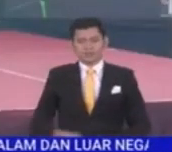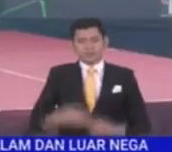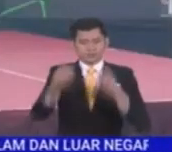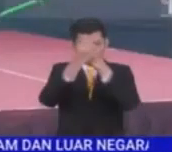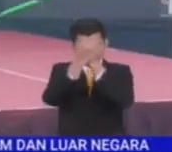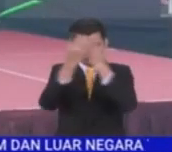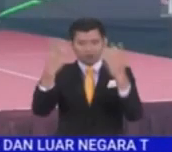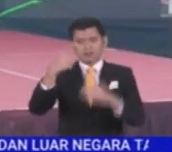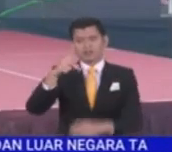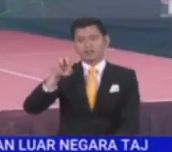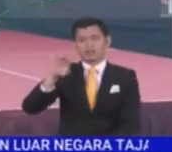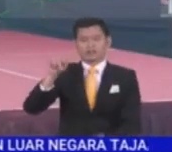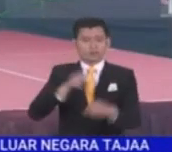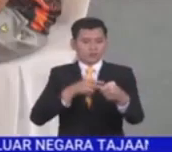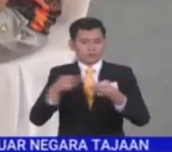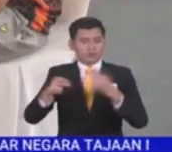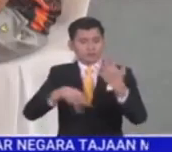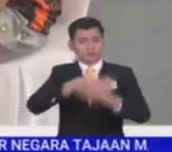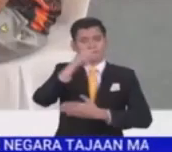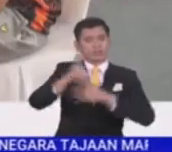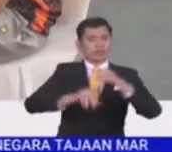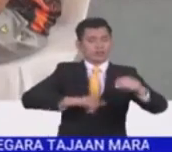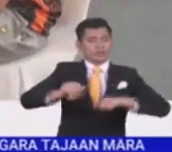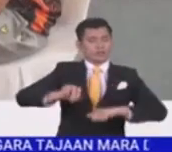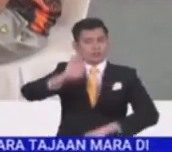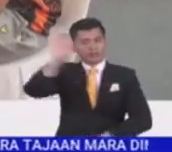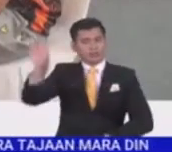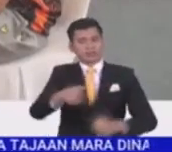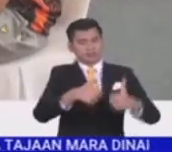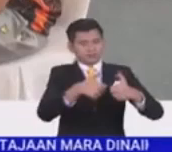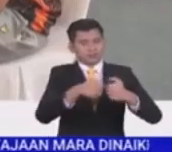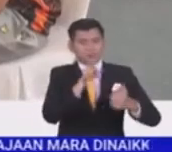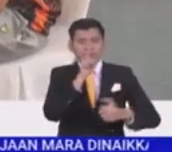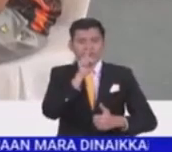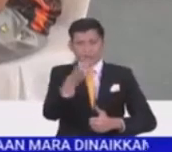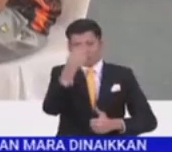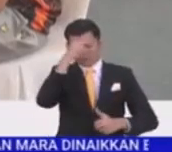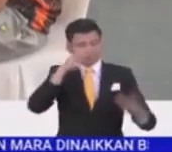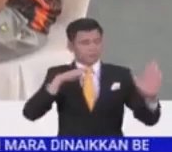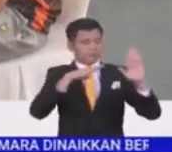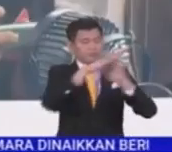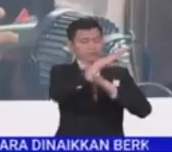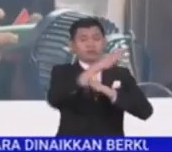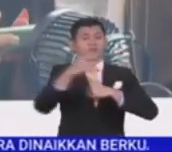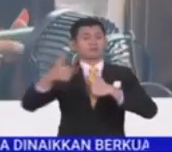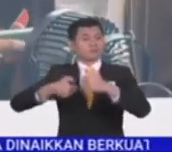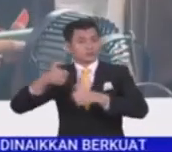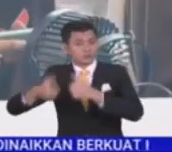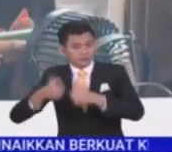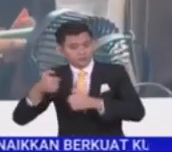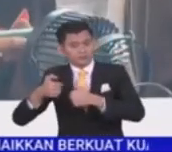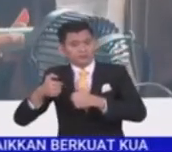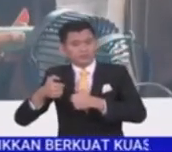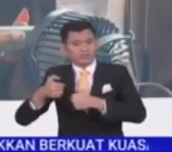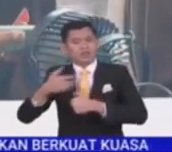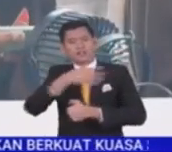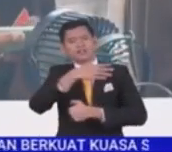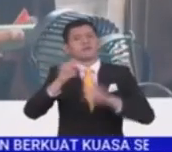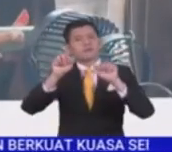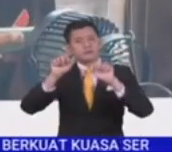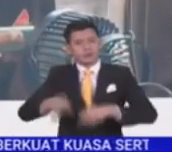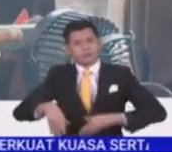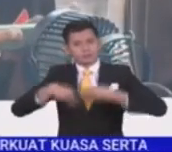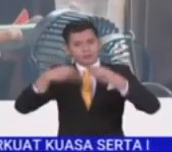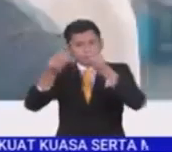Menurut Khairuddin, inisiatif melalui program aktif e-sport ini adalah untuk membangunkan industri e-sukan di peringkat akar umbi selain